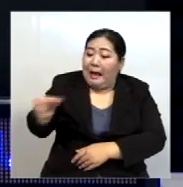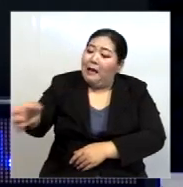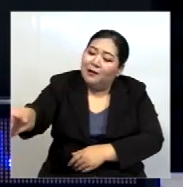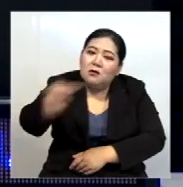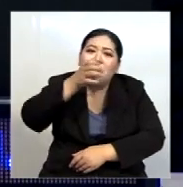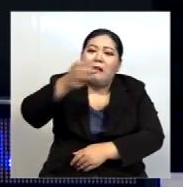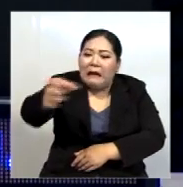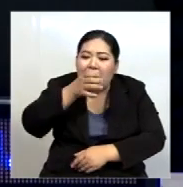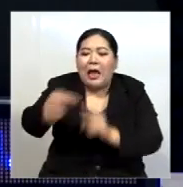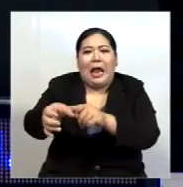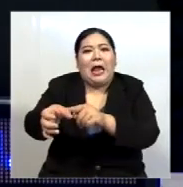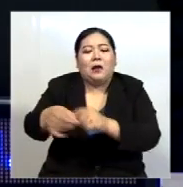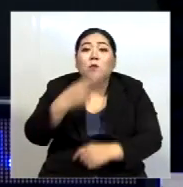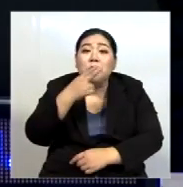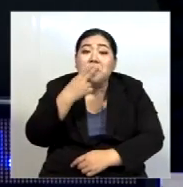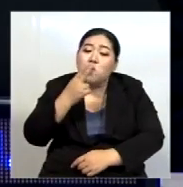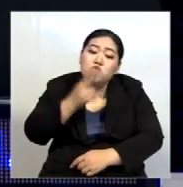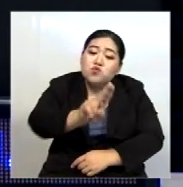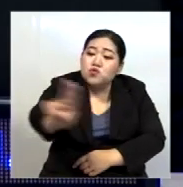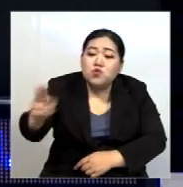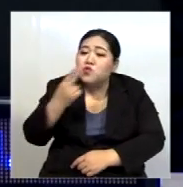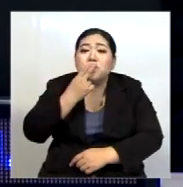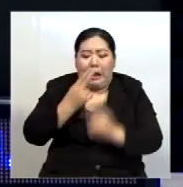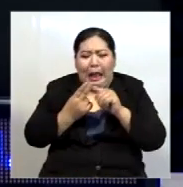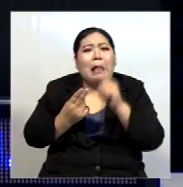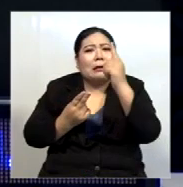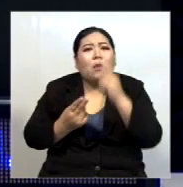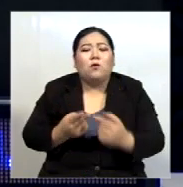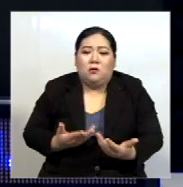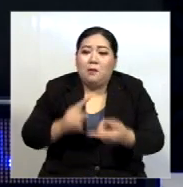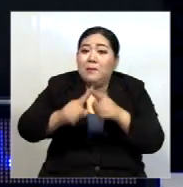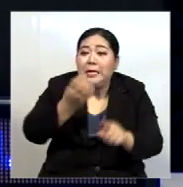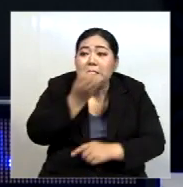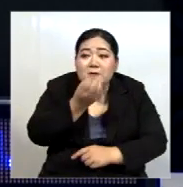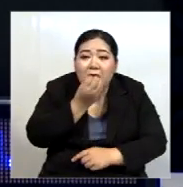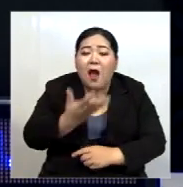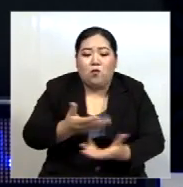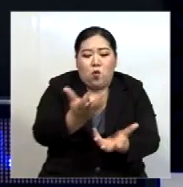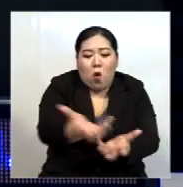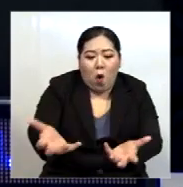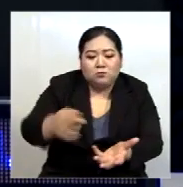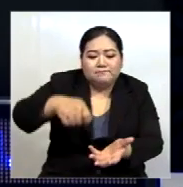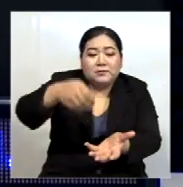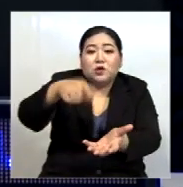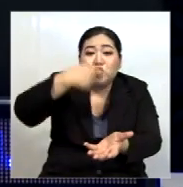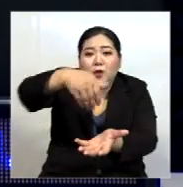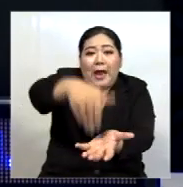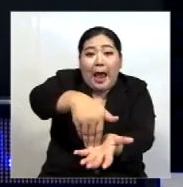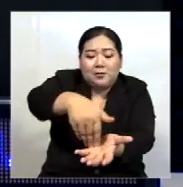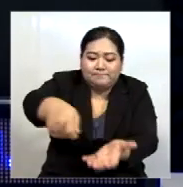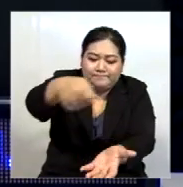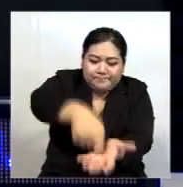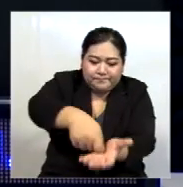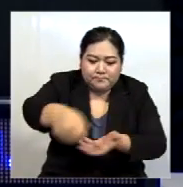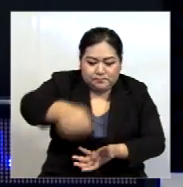กันสูบบุหรี่มวนเดียวกันทั้งกลุ่มนะครับกินข้าวตำรับเดียวกันโดยไม่ใช้ช้อนกลางเนี่ยท